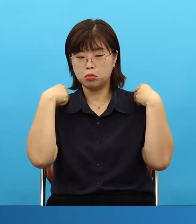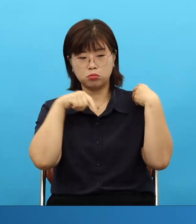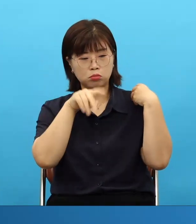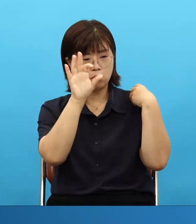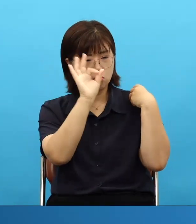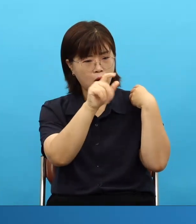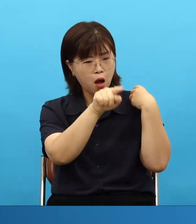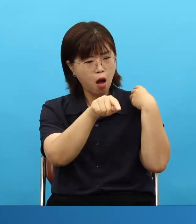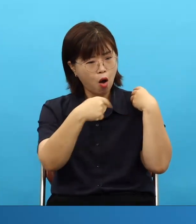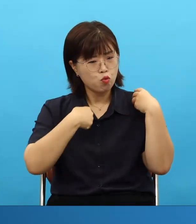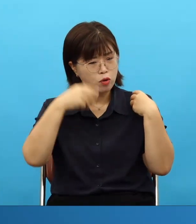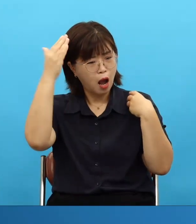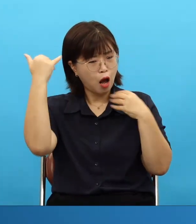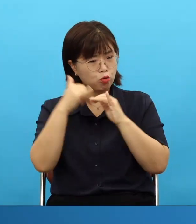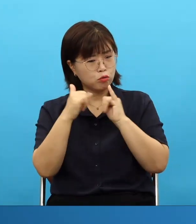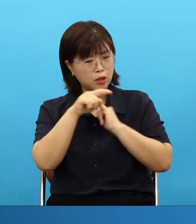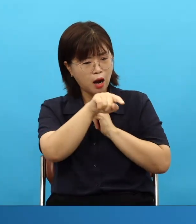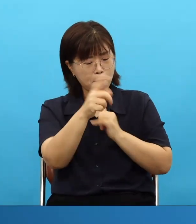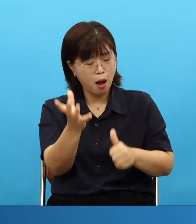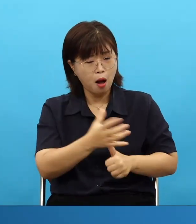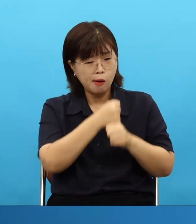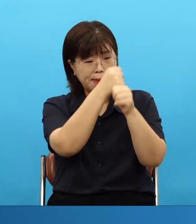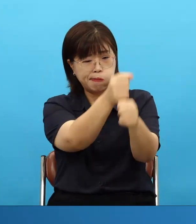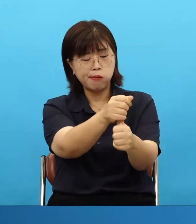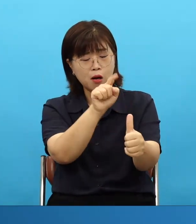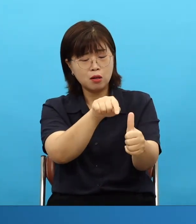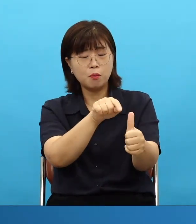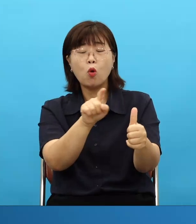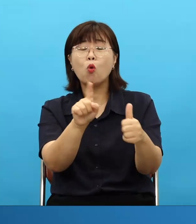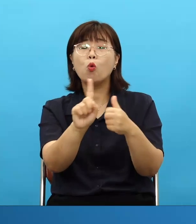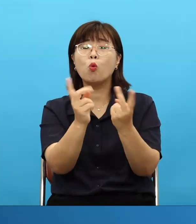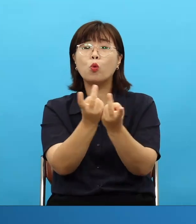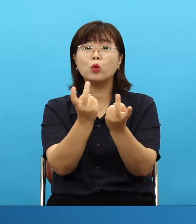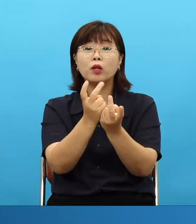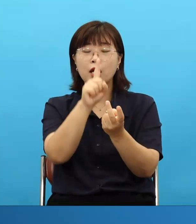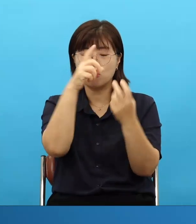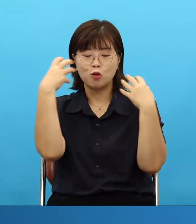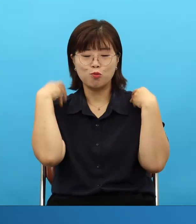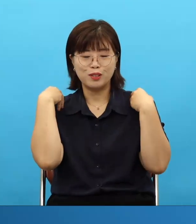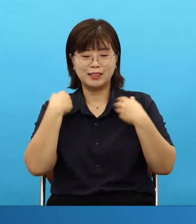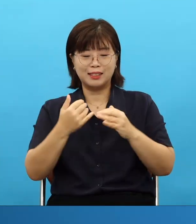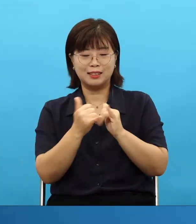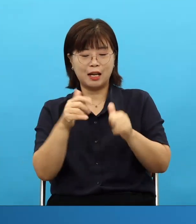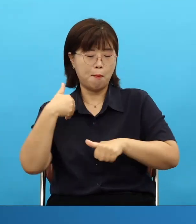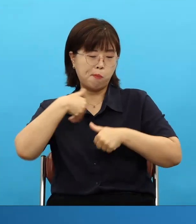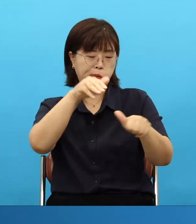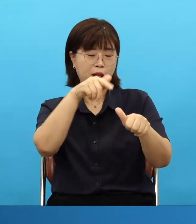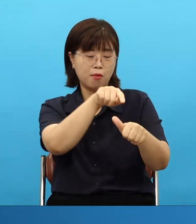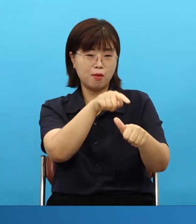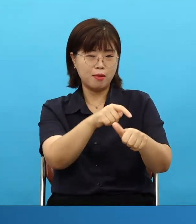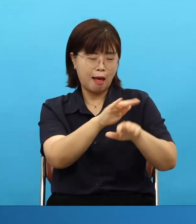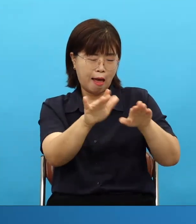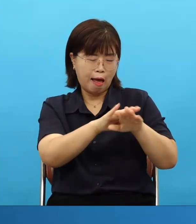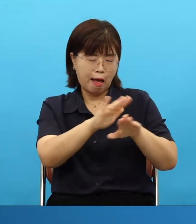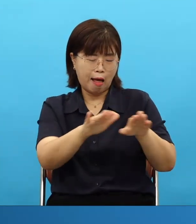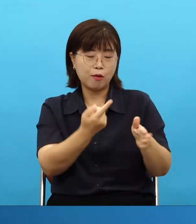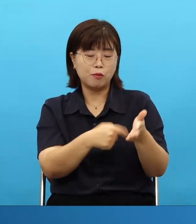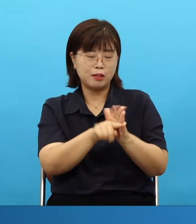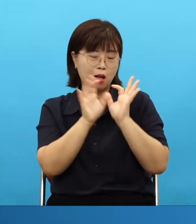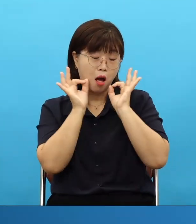파송해요. However, from Korea, we have the government dispatch an individual to take responsibility over this case right away. 즉각